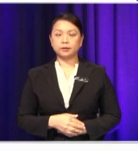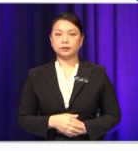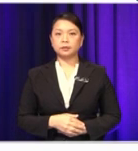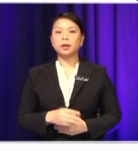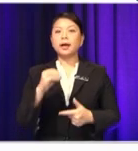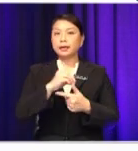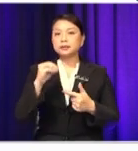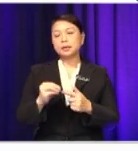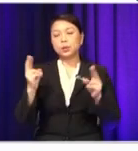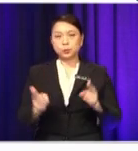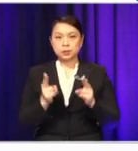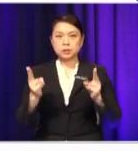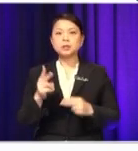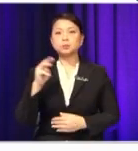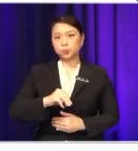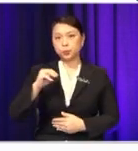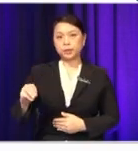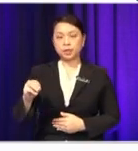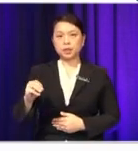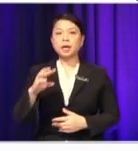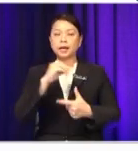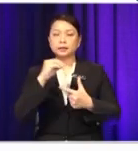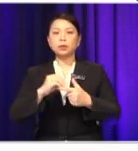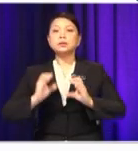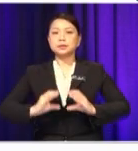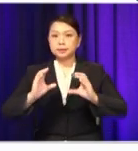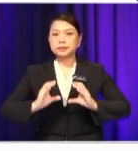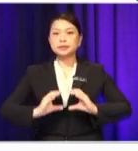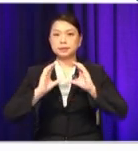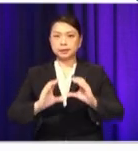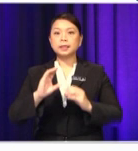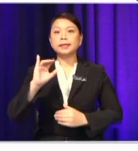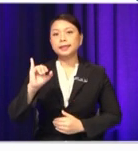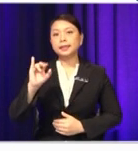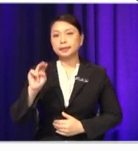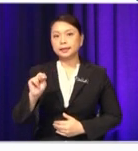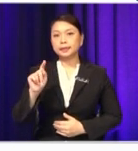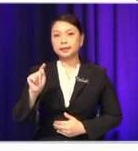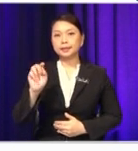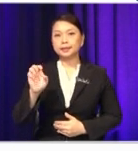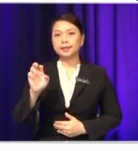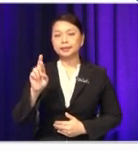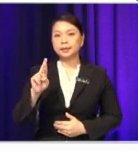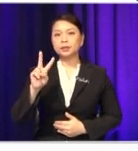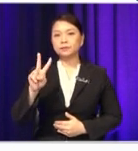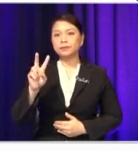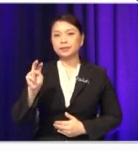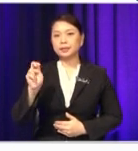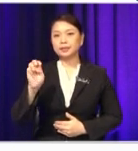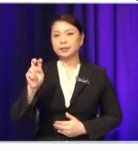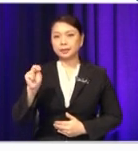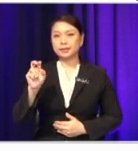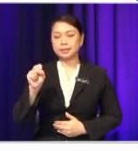murid dan juga cadangan-cadangan intervensi dalam pelaporan itu. Bermaksud guru mata pelajaran, guru kelas atau